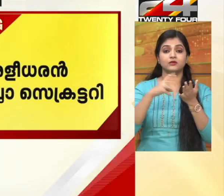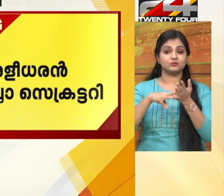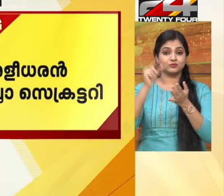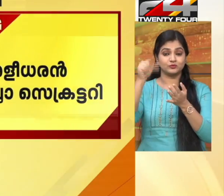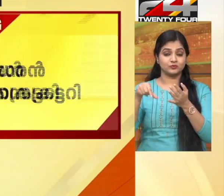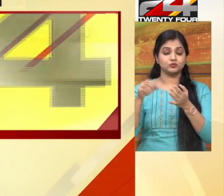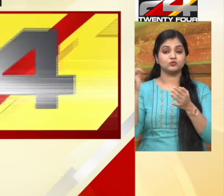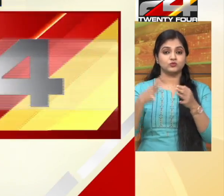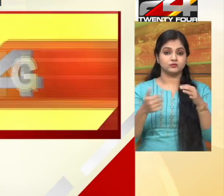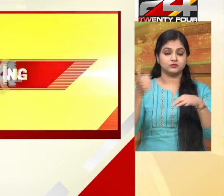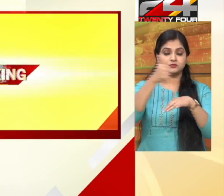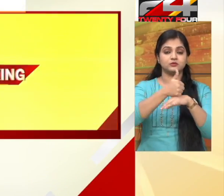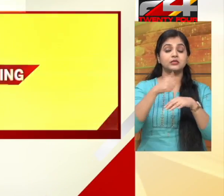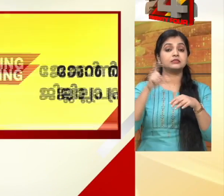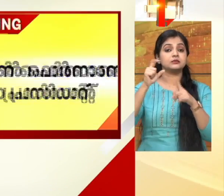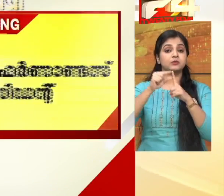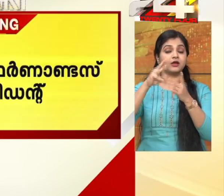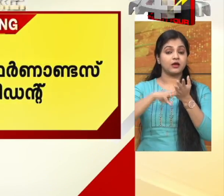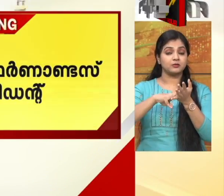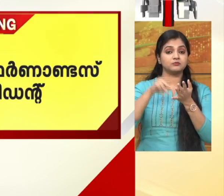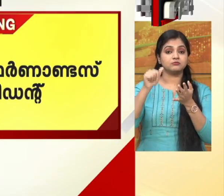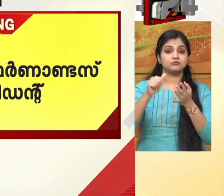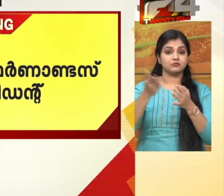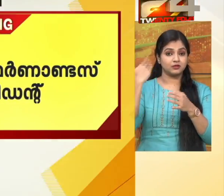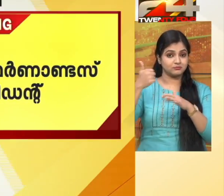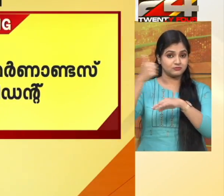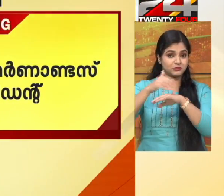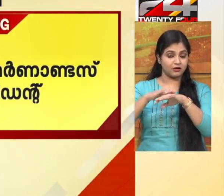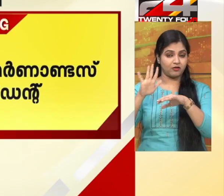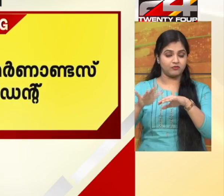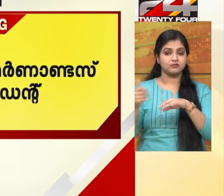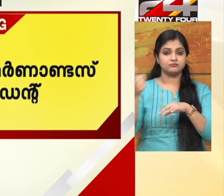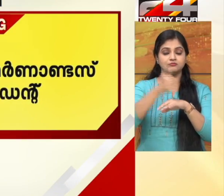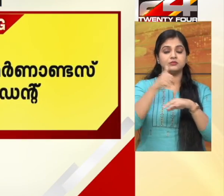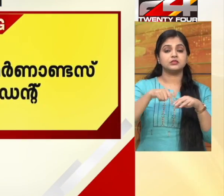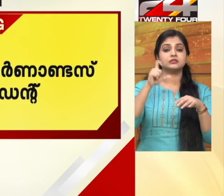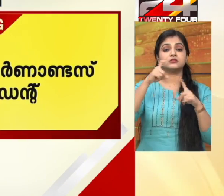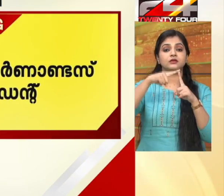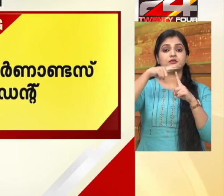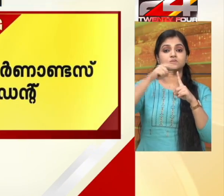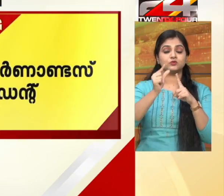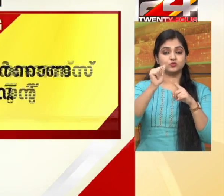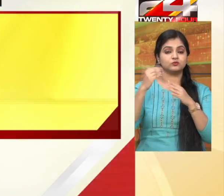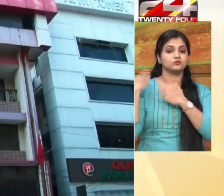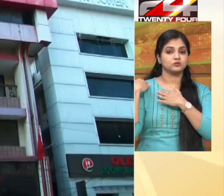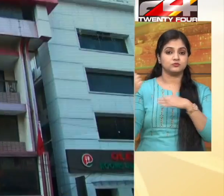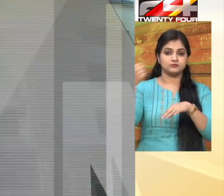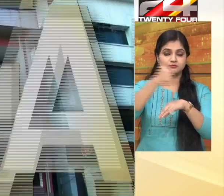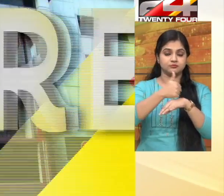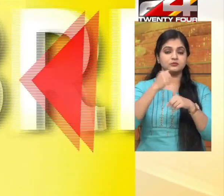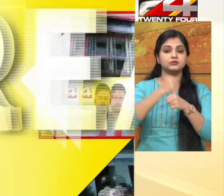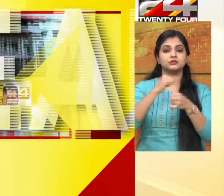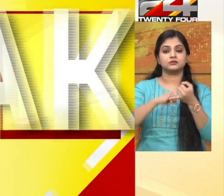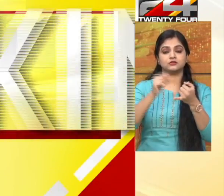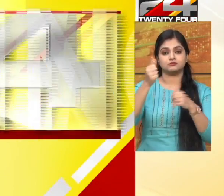എമ്മിന്റെ ജില്ലാ സെക്രട്ടേറിയറ്റ് മെമ്പറാണ്. അദ്ദേഹത്തെയാണ് പുതിയ ജില്ലാ സെക്രട്ടറിയായി തീരുമാനിച്ചിരിക്കുന്നത്. അദ്ദേഹം നിലവിൽ സി ഐ ടി യു ചുമതലകൾ ഉള്ള ആൾ കൂടിയാണ്. ജോൺ ഫെർണാണ്ടസ്